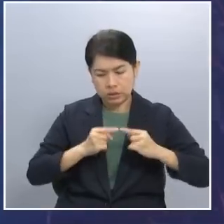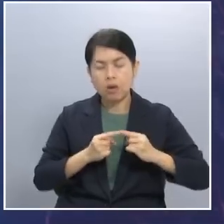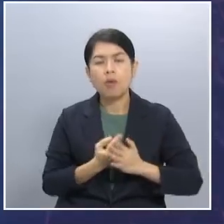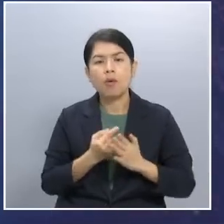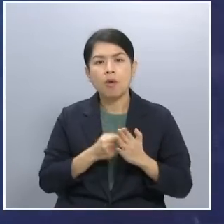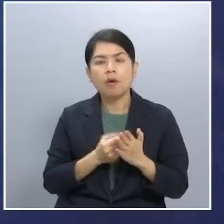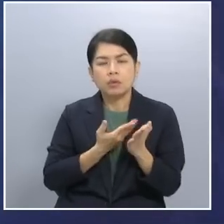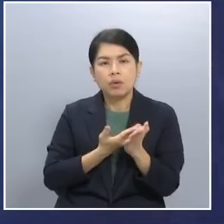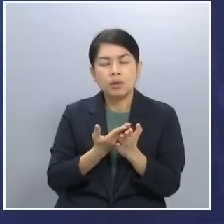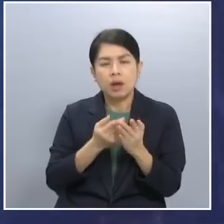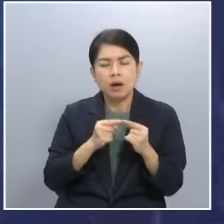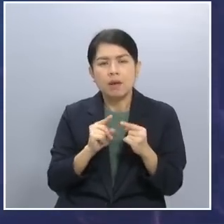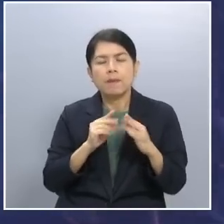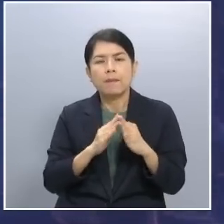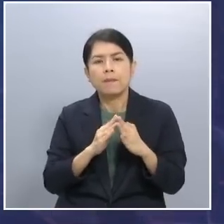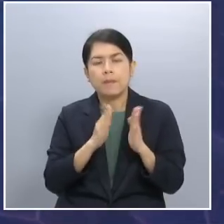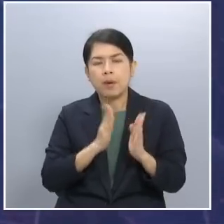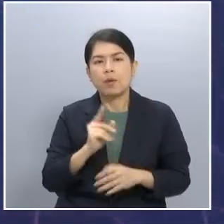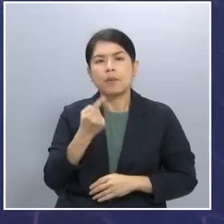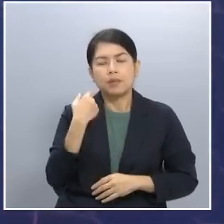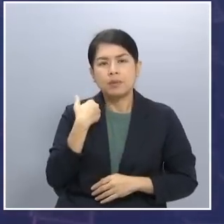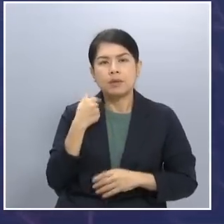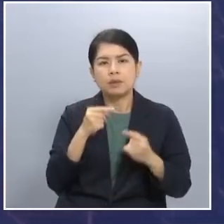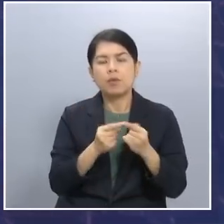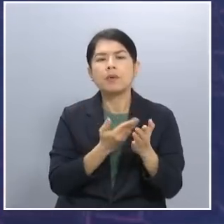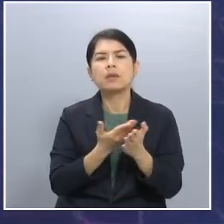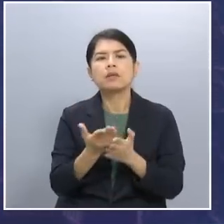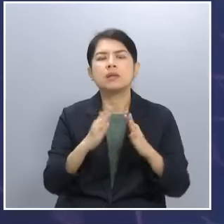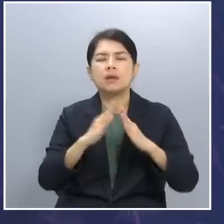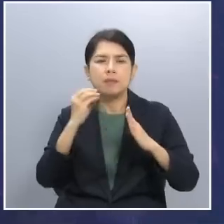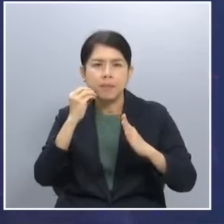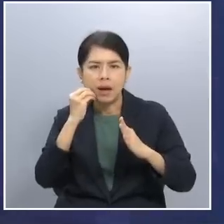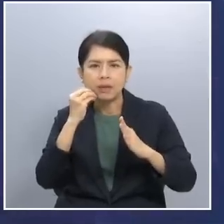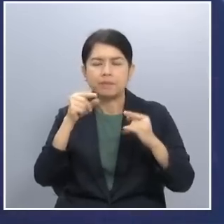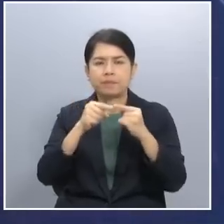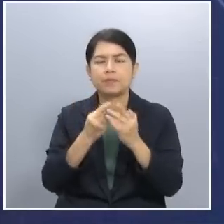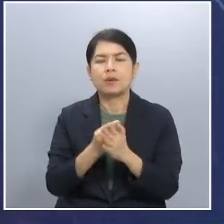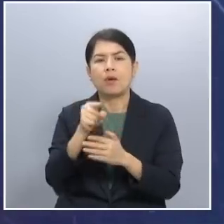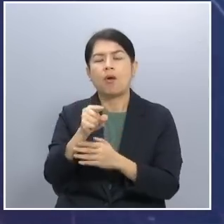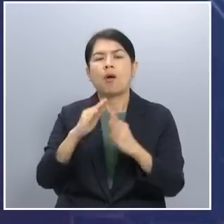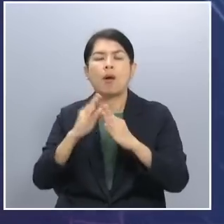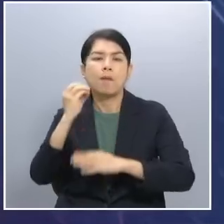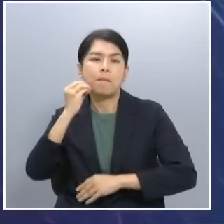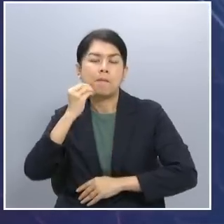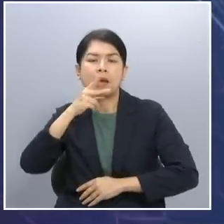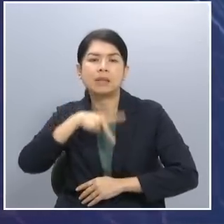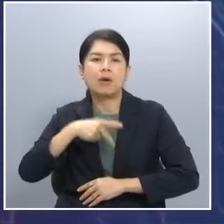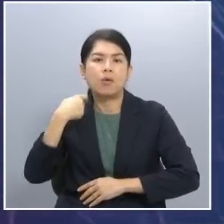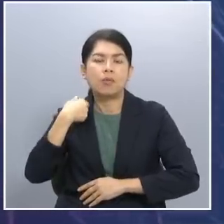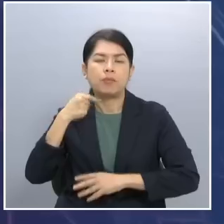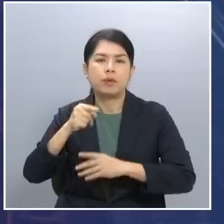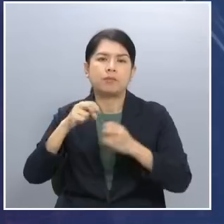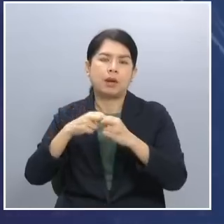จากทางธนาคารที่เขาปล่อยขาย ค่ะ คือมีการบังคับคดีเรียบร้อยกันหมดแล้วบ้านต้องขายสุดท้ายเจ้าของเก่าไม่ออกทำยัง